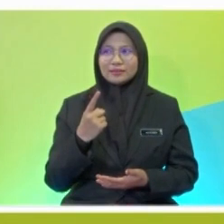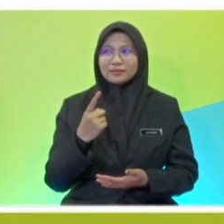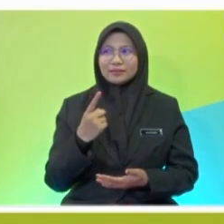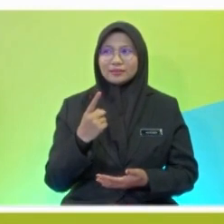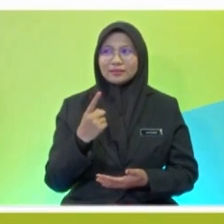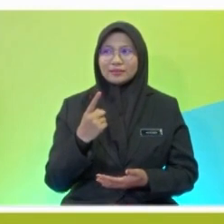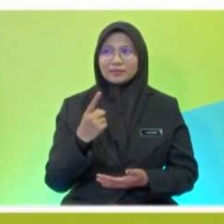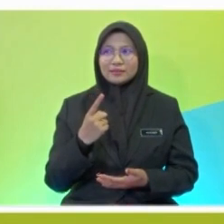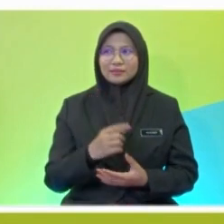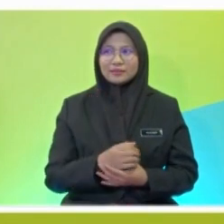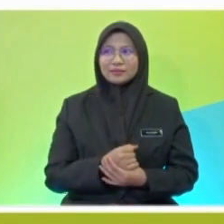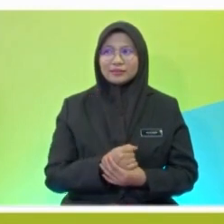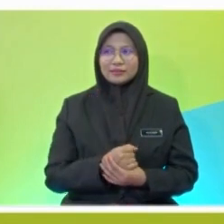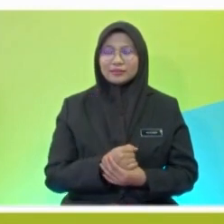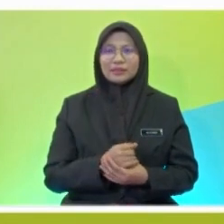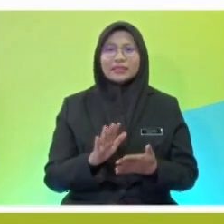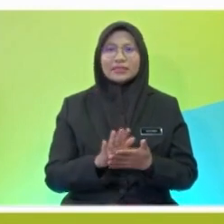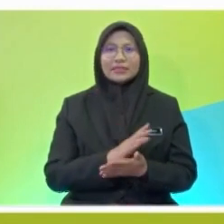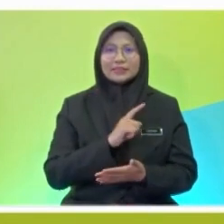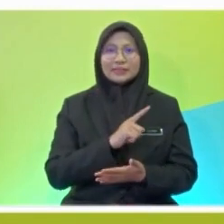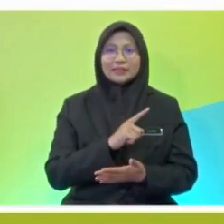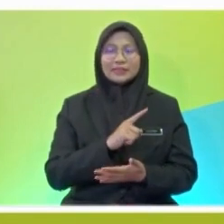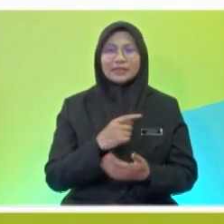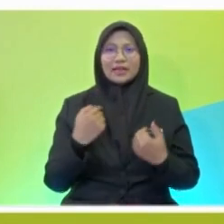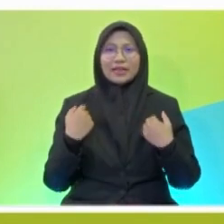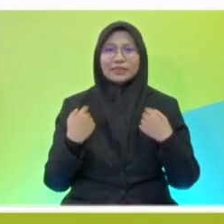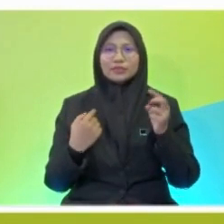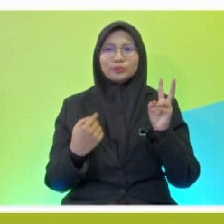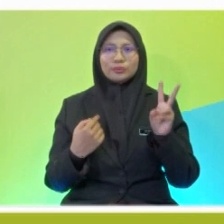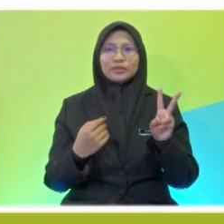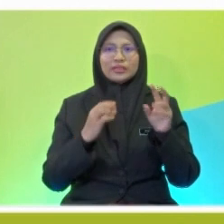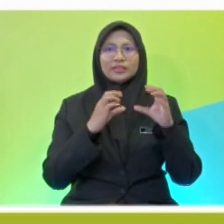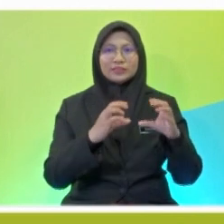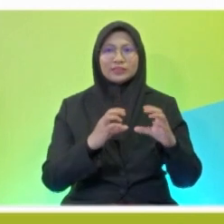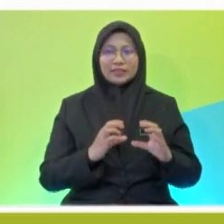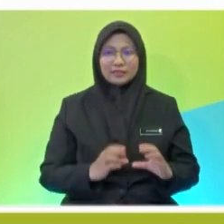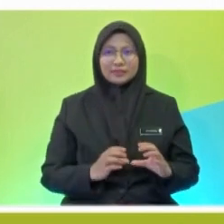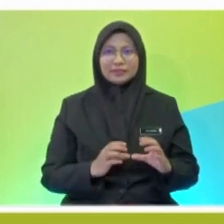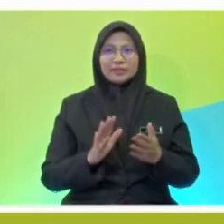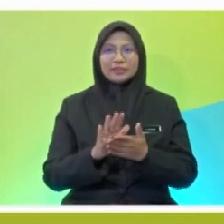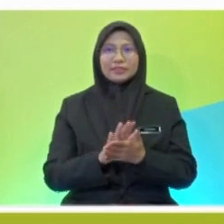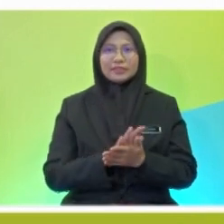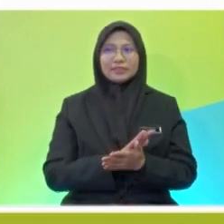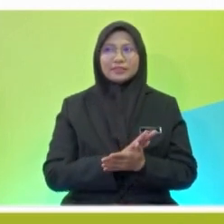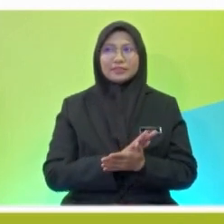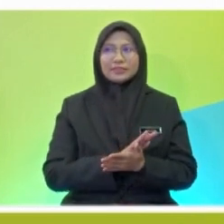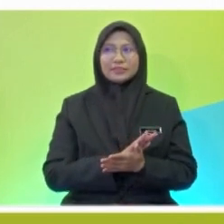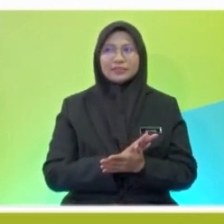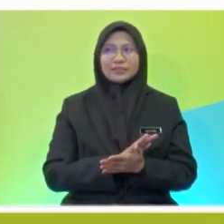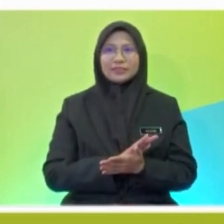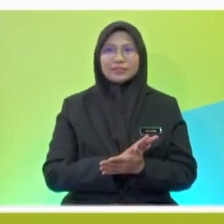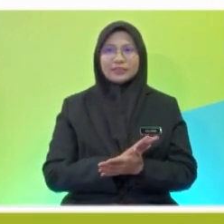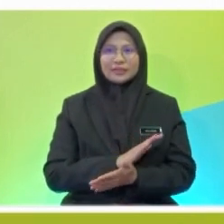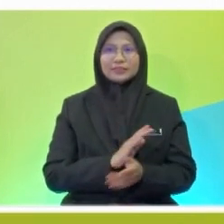gorontaloji kertas ini mempunyai dua konsep pencak Siren yaitu kertas 1 dan kertas 2 kertas